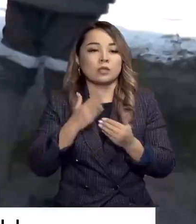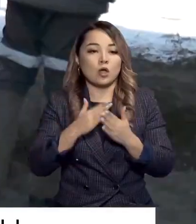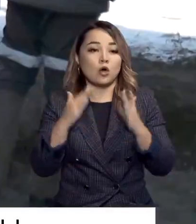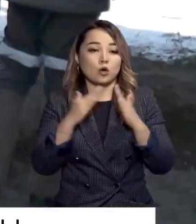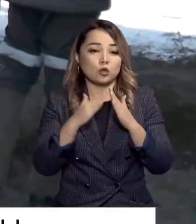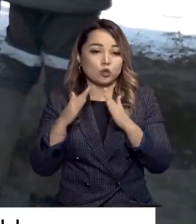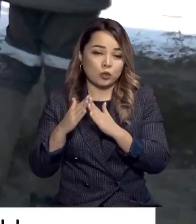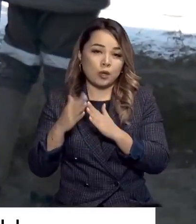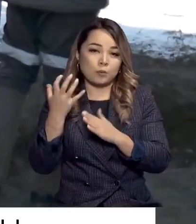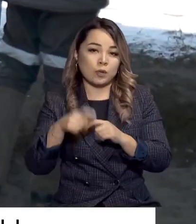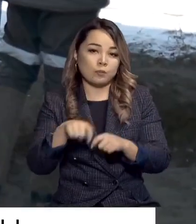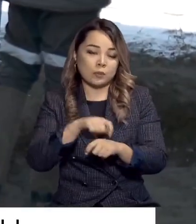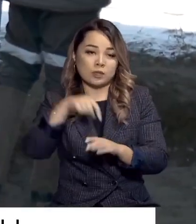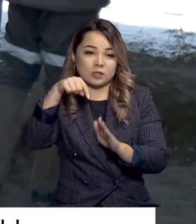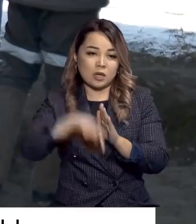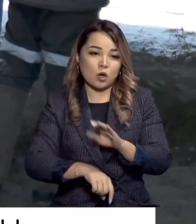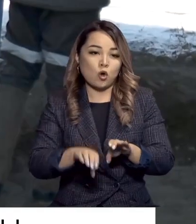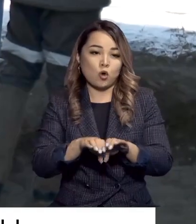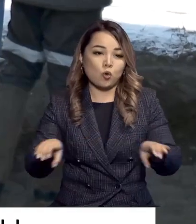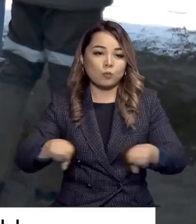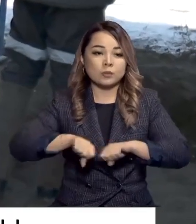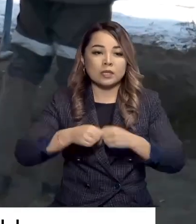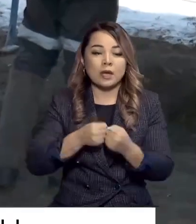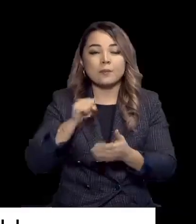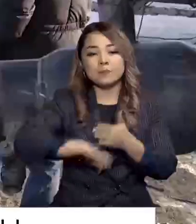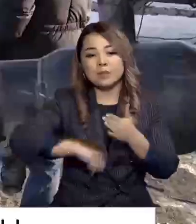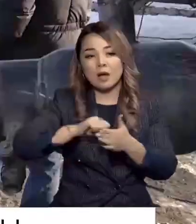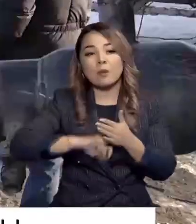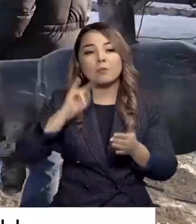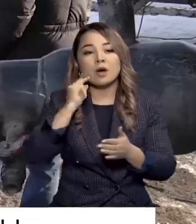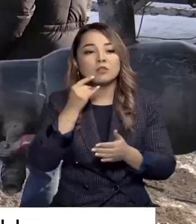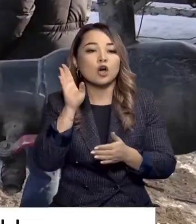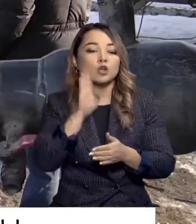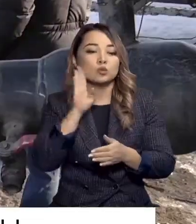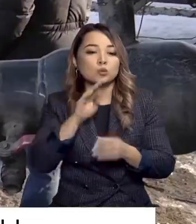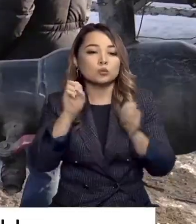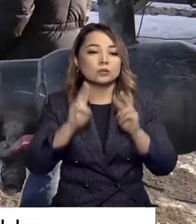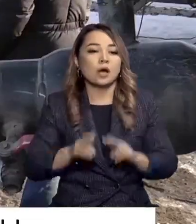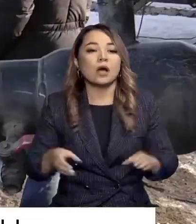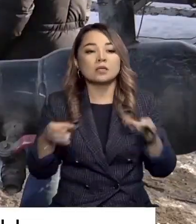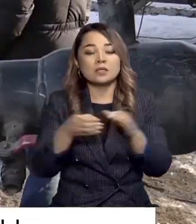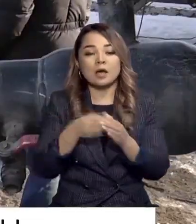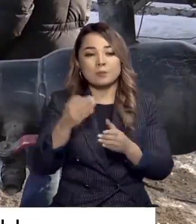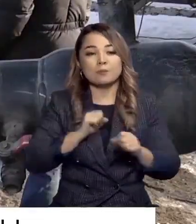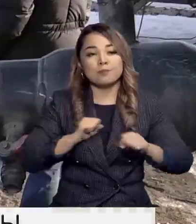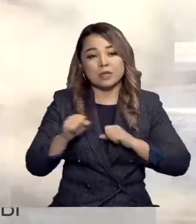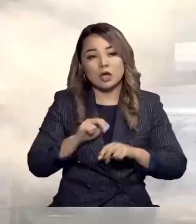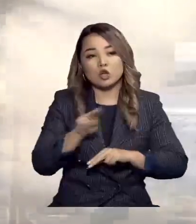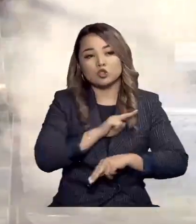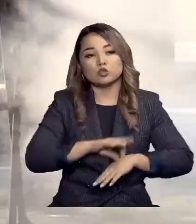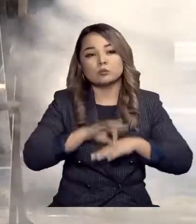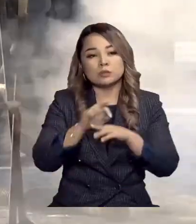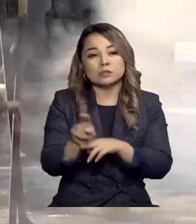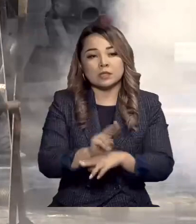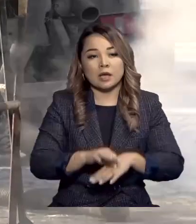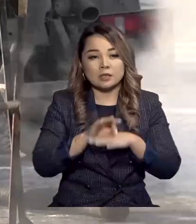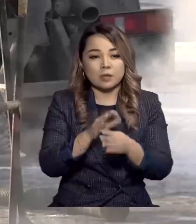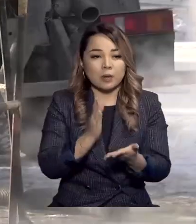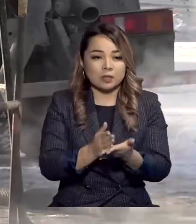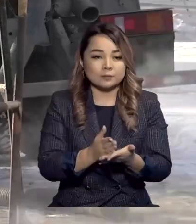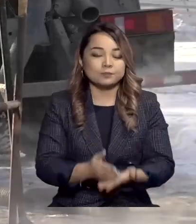диаметрі 500 мм құбырдың жарылуы себеп болған. Павлодар су арнасы серіктестігінің апаттық бригадасы жөндеу жұмыстарын жүргізіп жатыр.